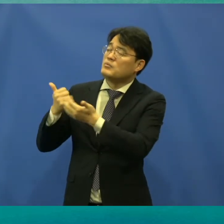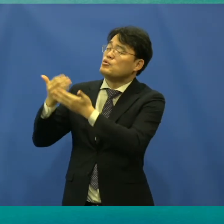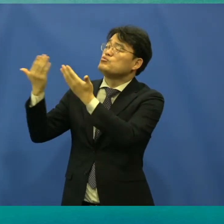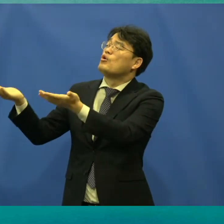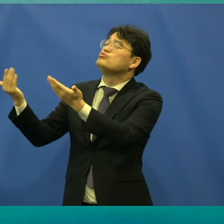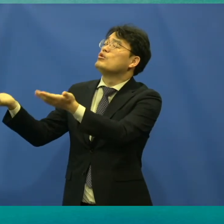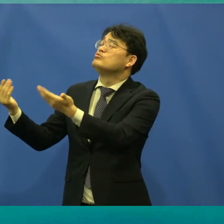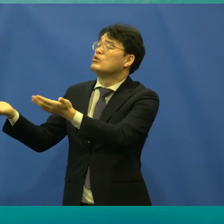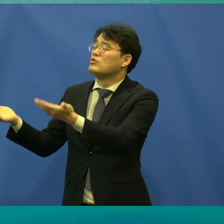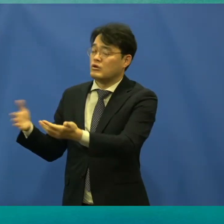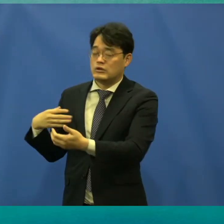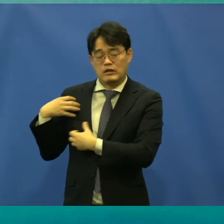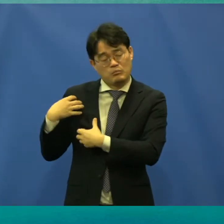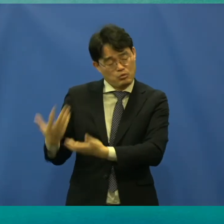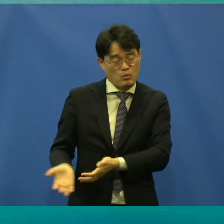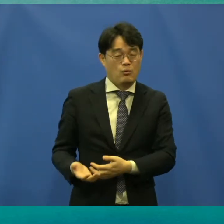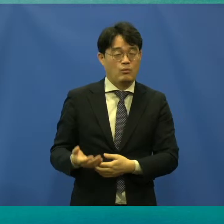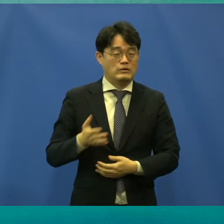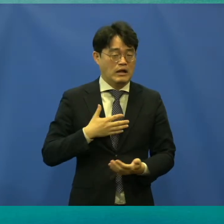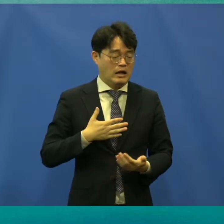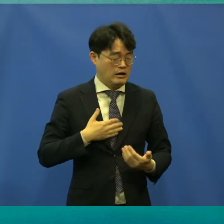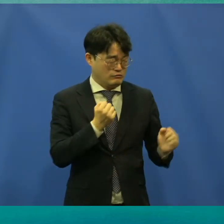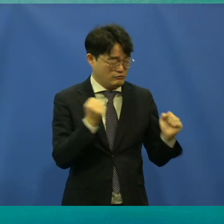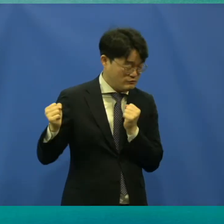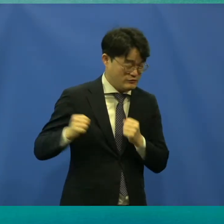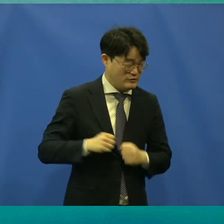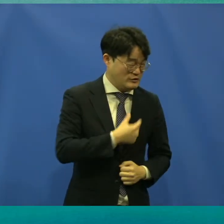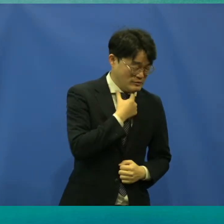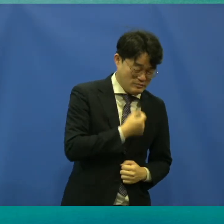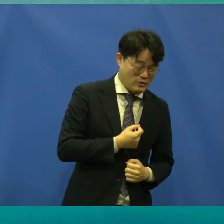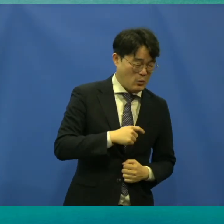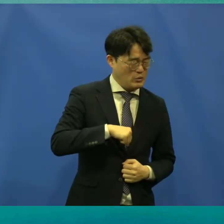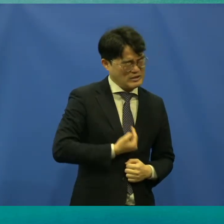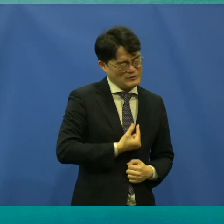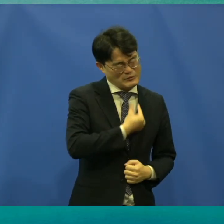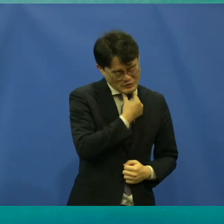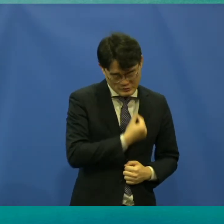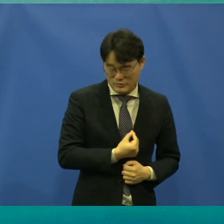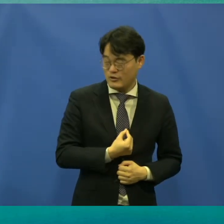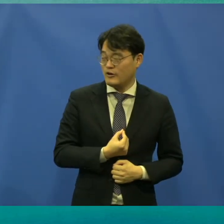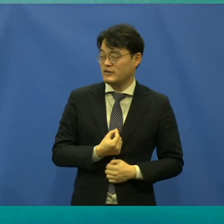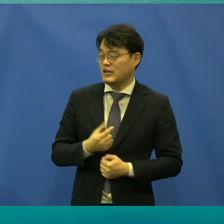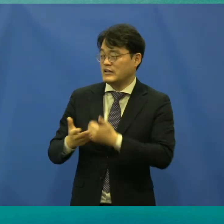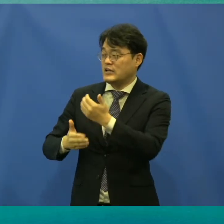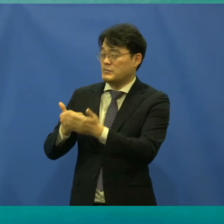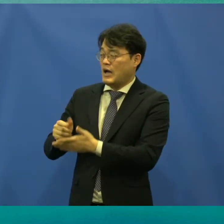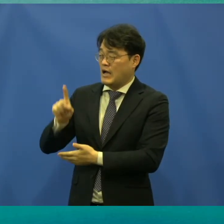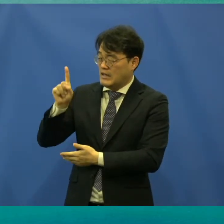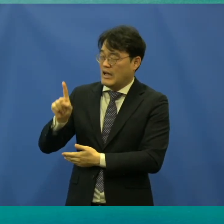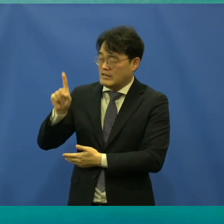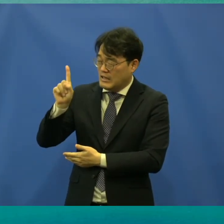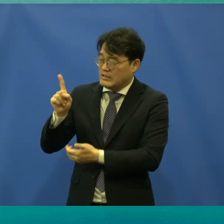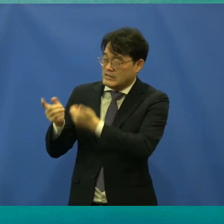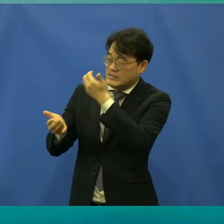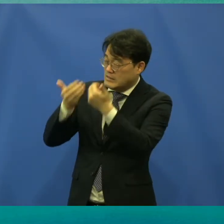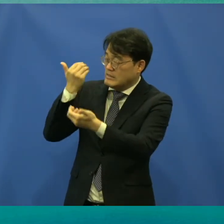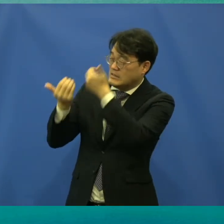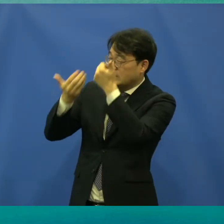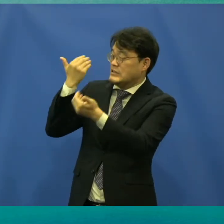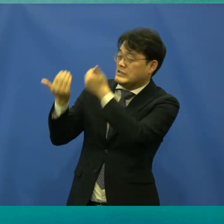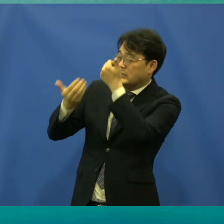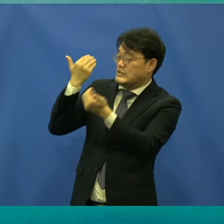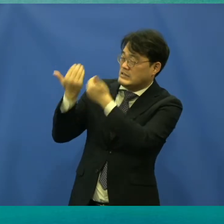좀 놔두시면 안 됩니까? 좀 일거수일투족 그렇게 다 그냥 꼬지꼬지 간섭하십니까?